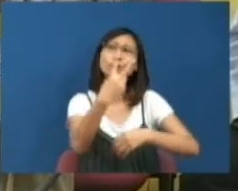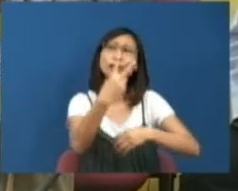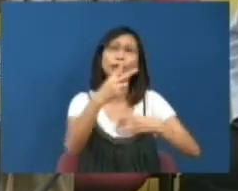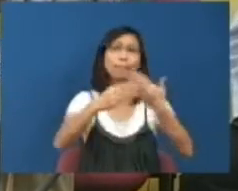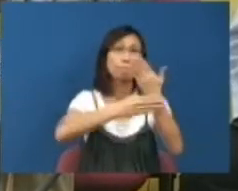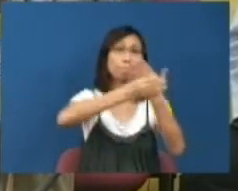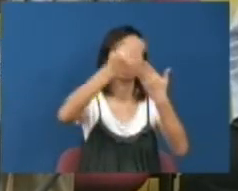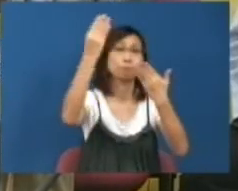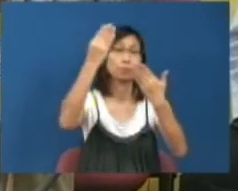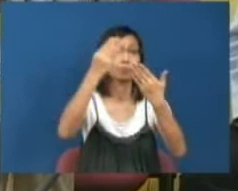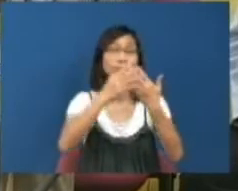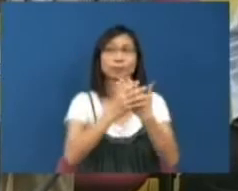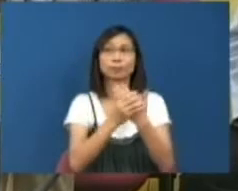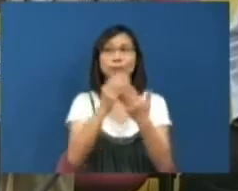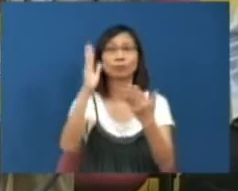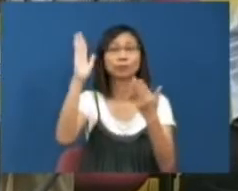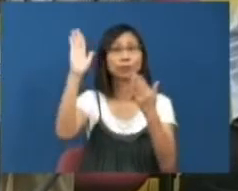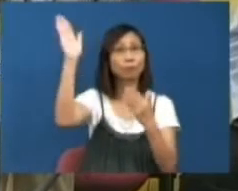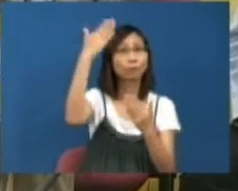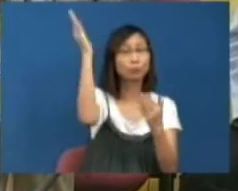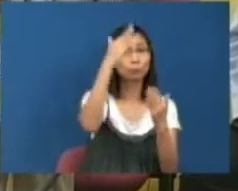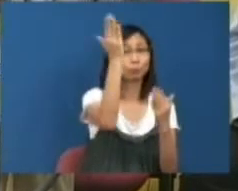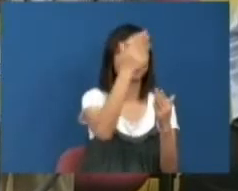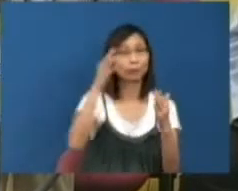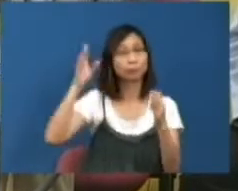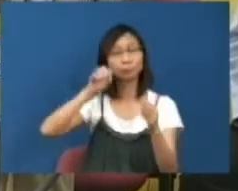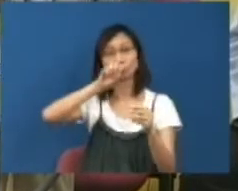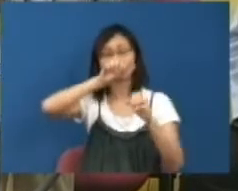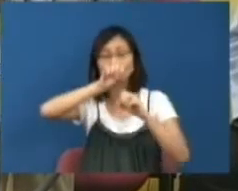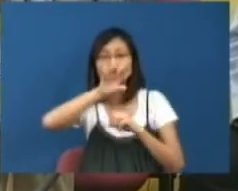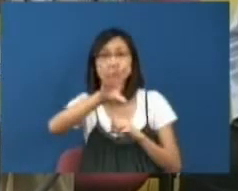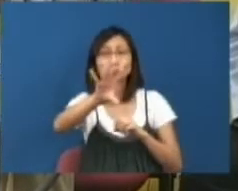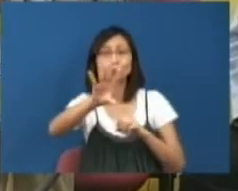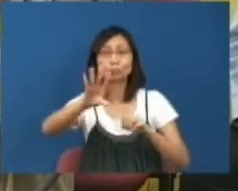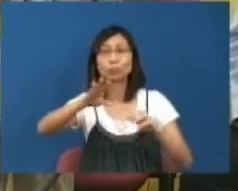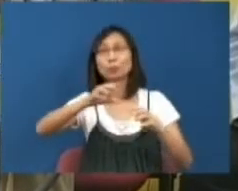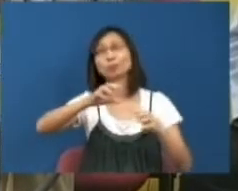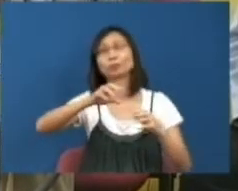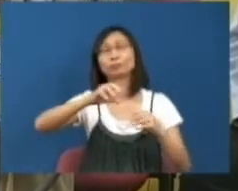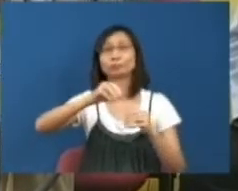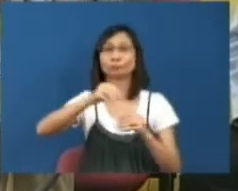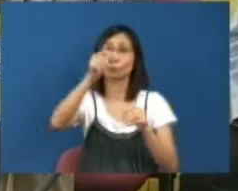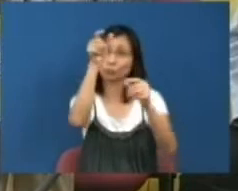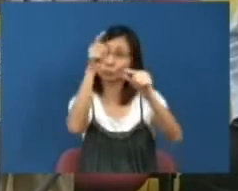嘅，嚇、 嗯、 咁、啊、然後將啲風咧就吹入去中間咧嗰、那個